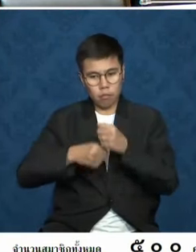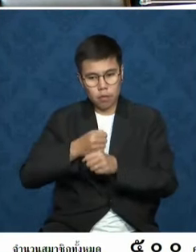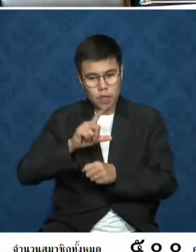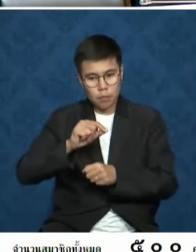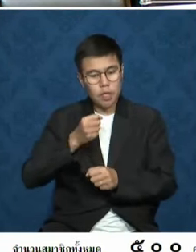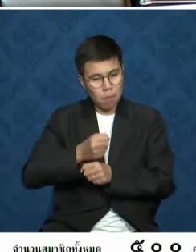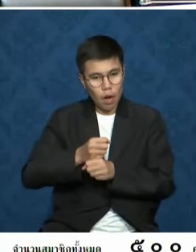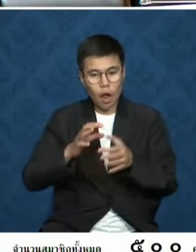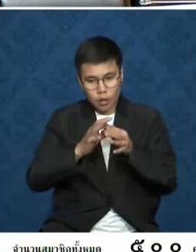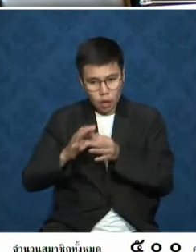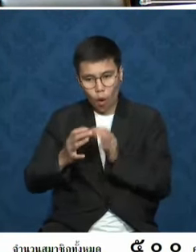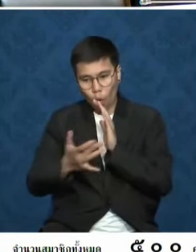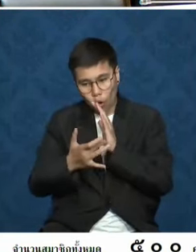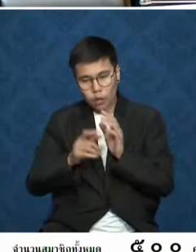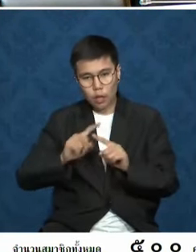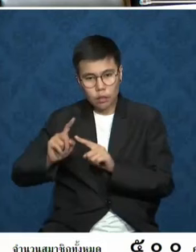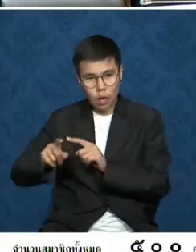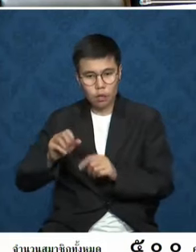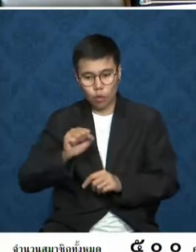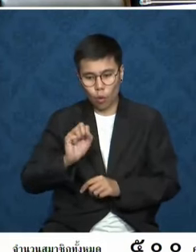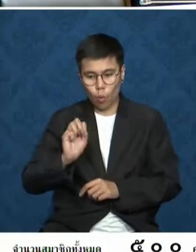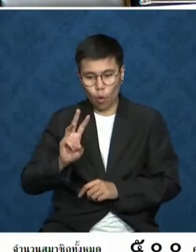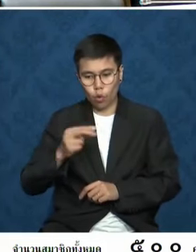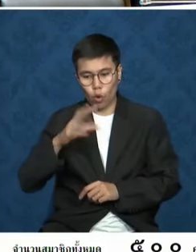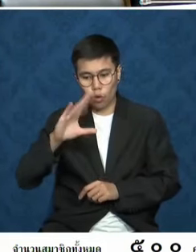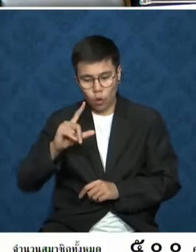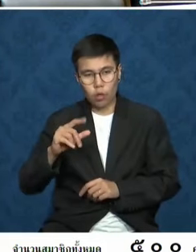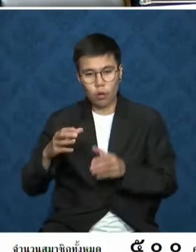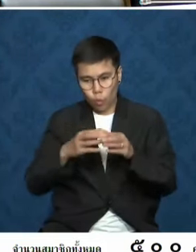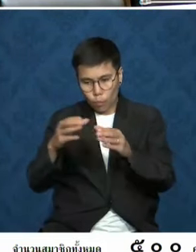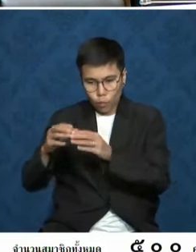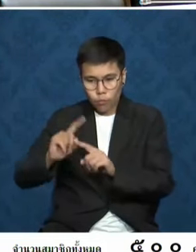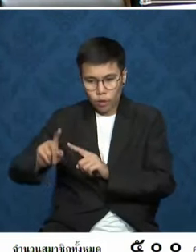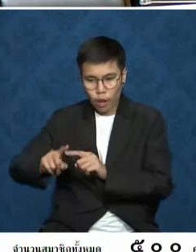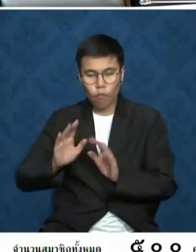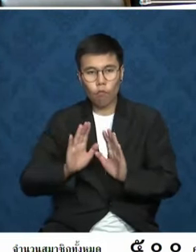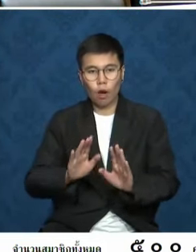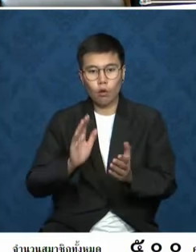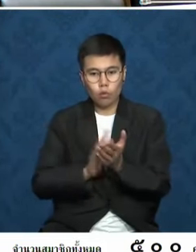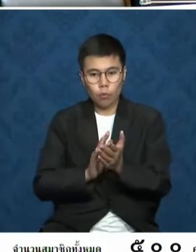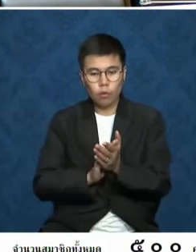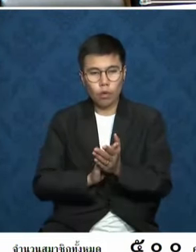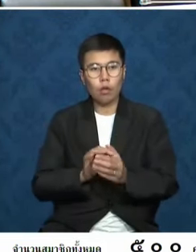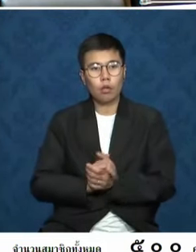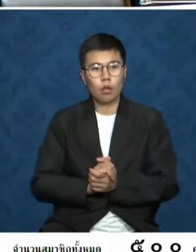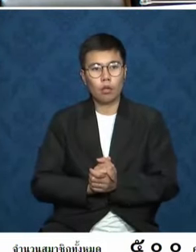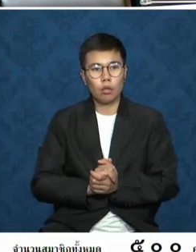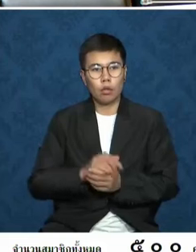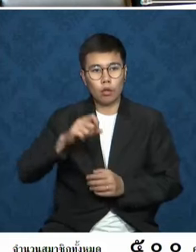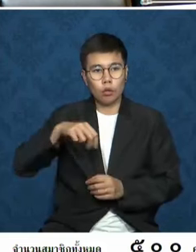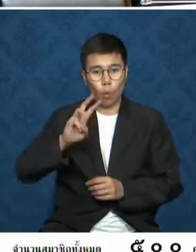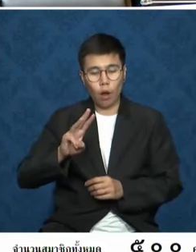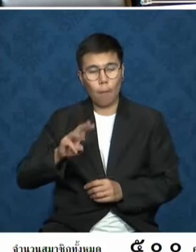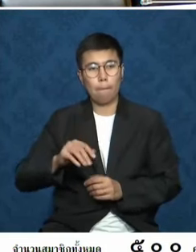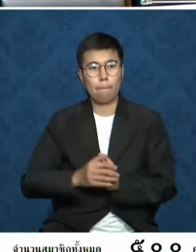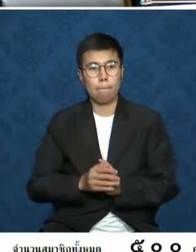ค่ะดิฉันได้สัมผัดกักทำงานของ สออวทชอล ห หนวยงานในนี้โดยเฉพาะขอฝากชนชมไปยังสออแบบป๊าคดีมาก